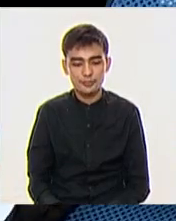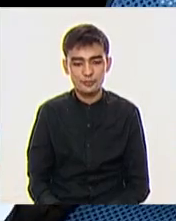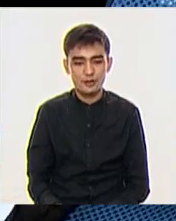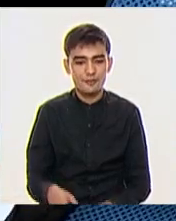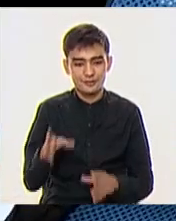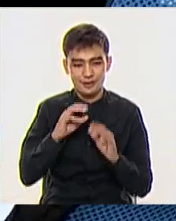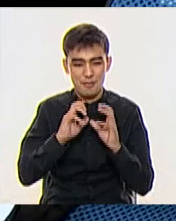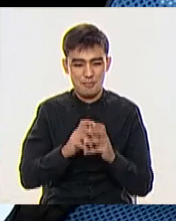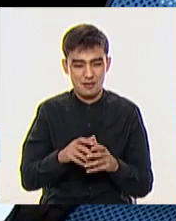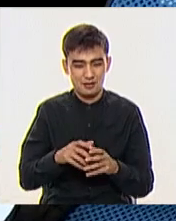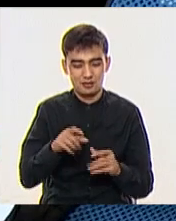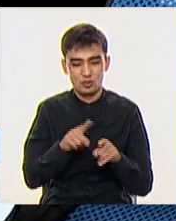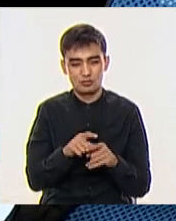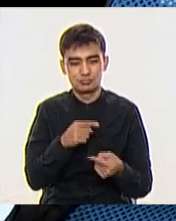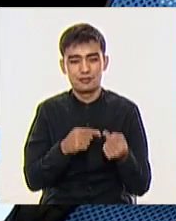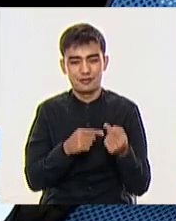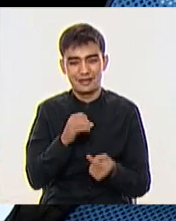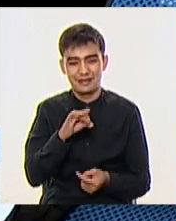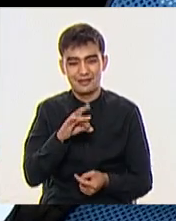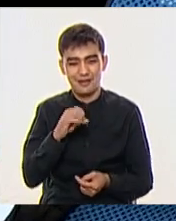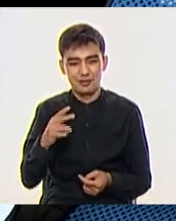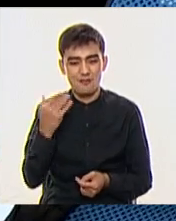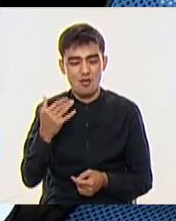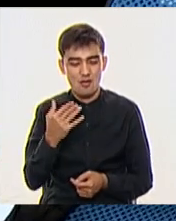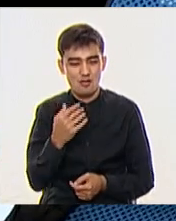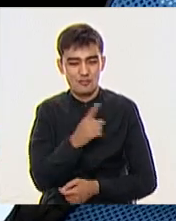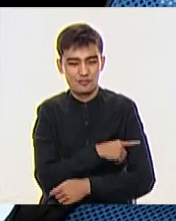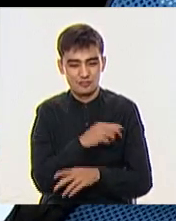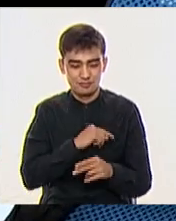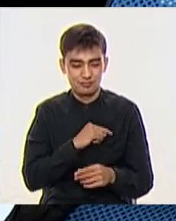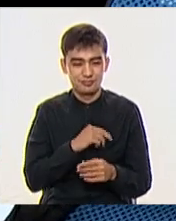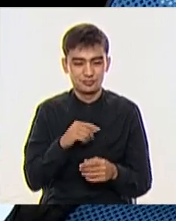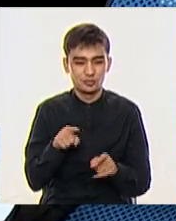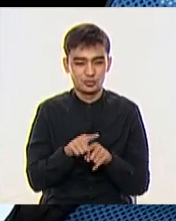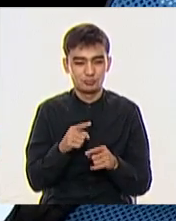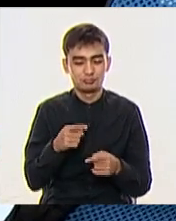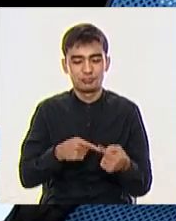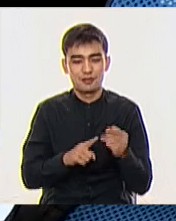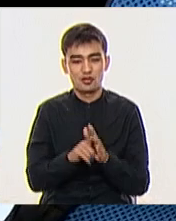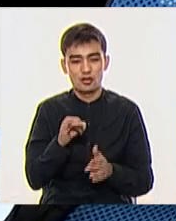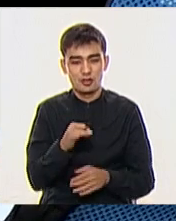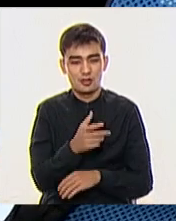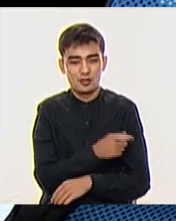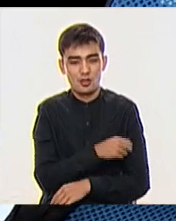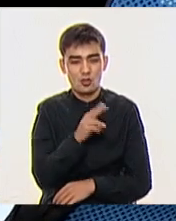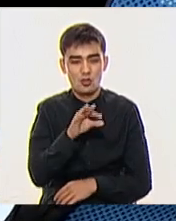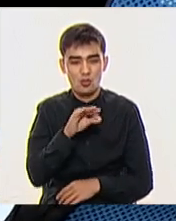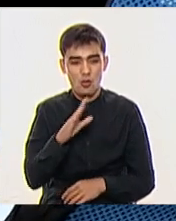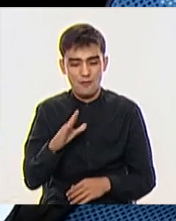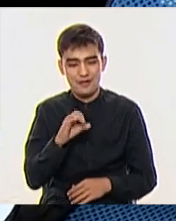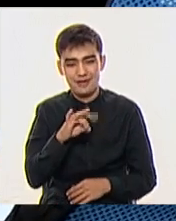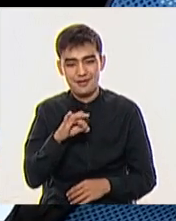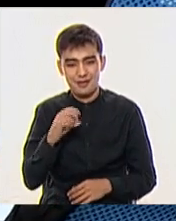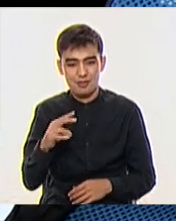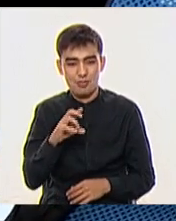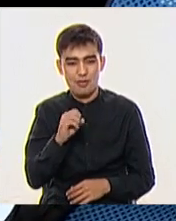Во всемирную борьбу с COVID вступили иранские фармацевты. В провинции Албурс началось производство препарата Ков-Иран-Баракат. На